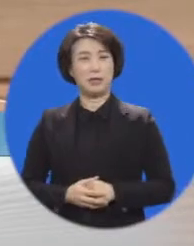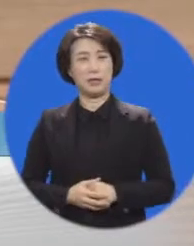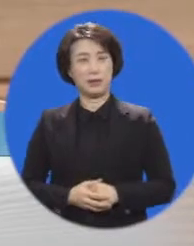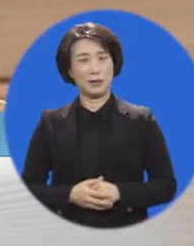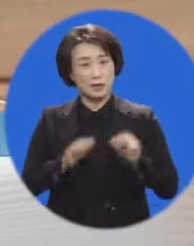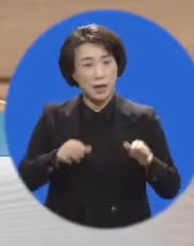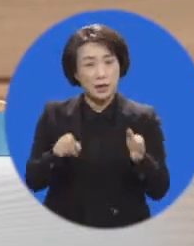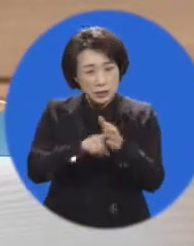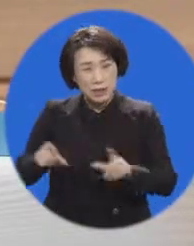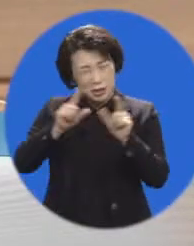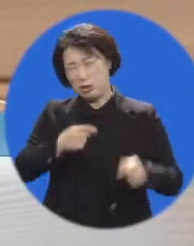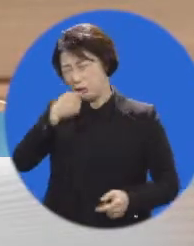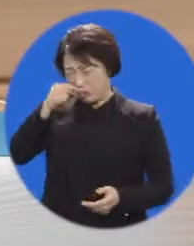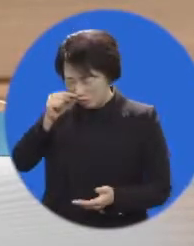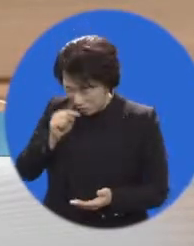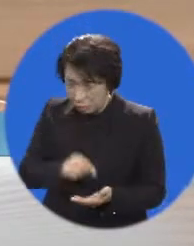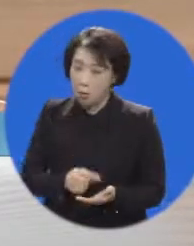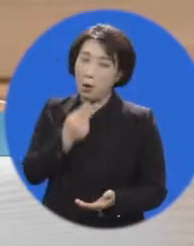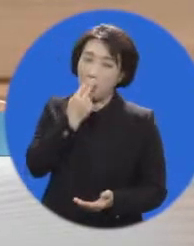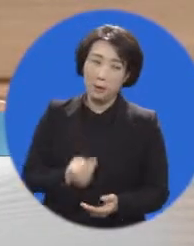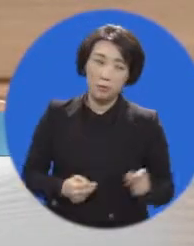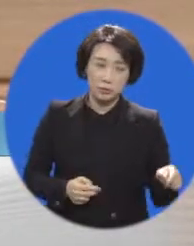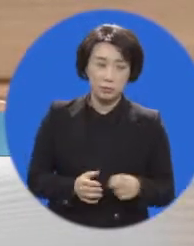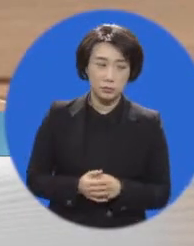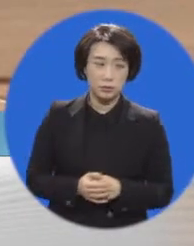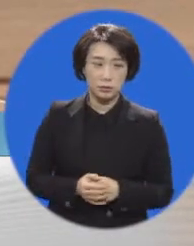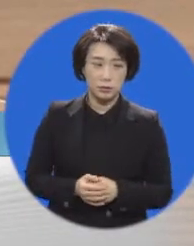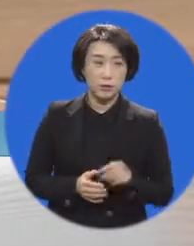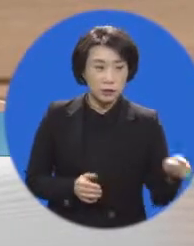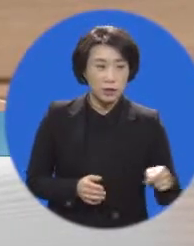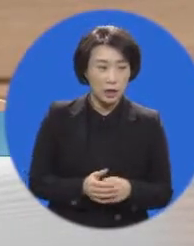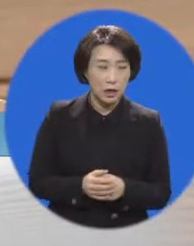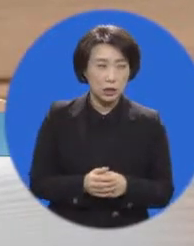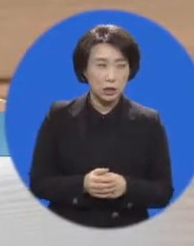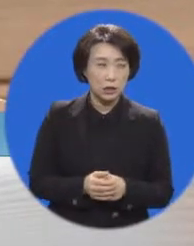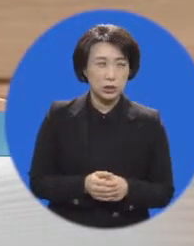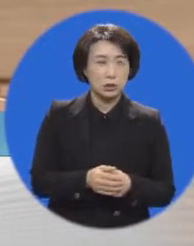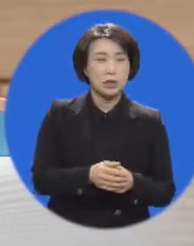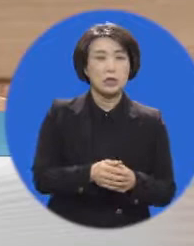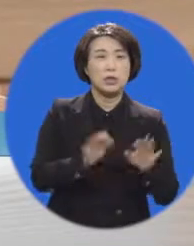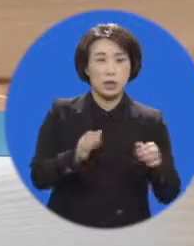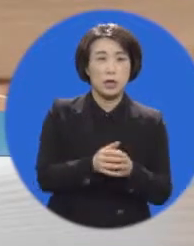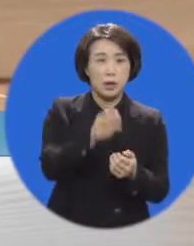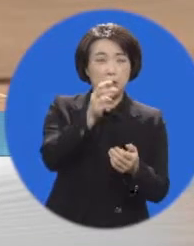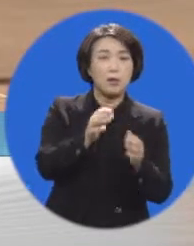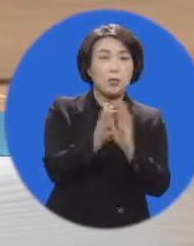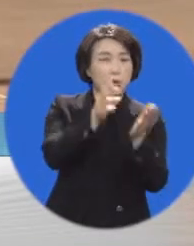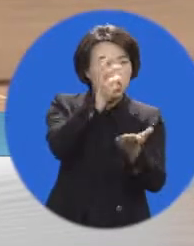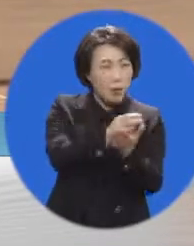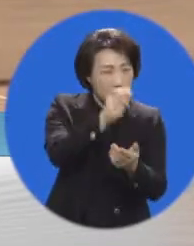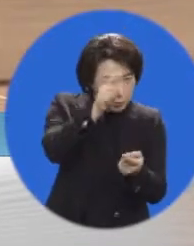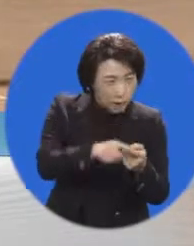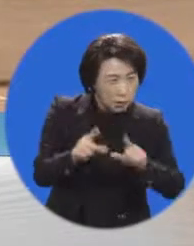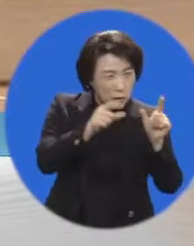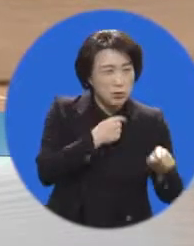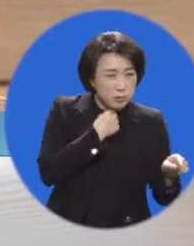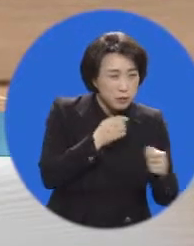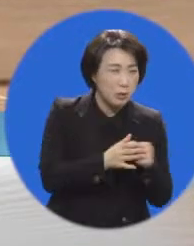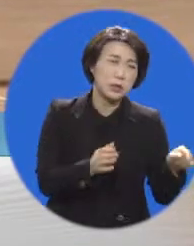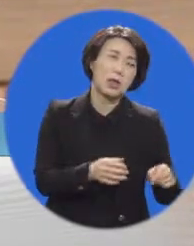신앙생활이 얼마나 쉬우냐면 네가 율법적으로 살려니까 힘들어. 회개하고 성령으로 살아봐. 너무